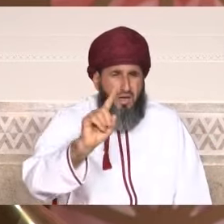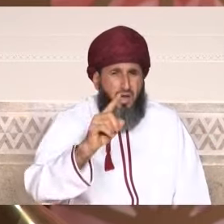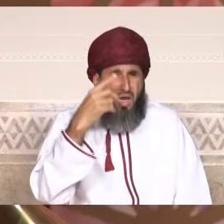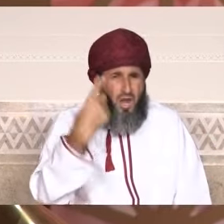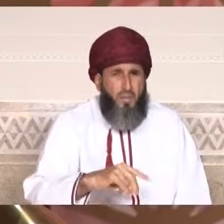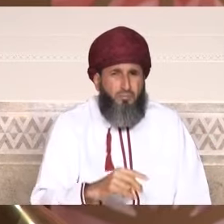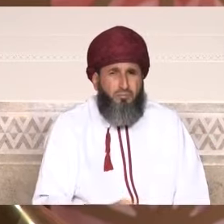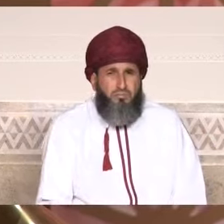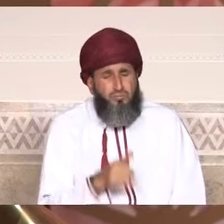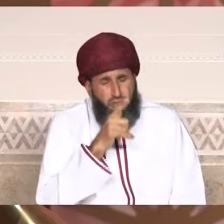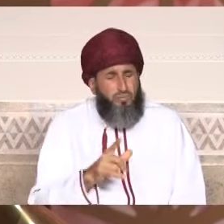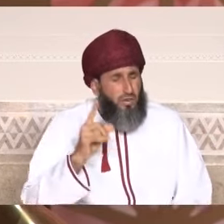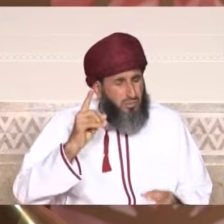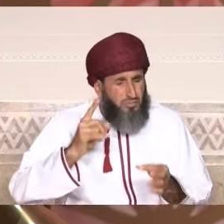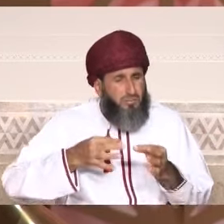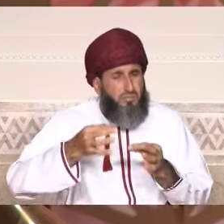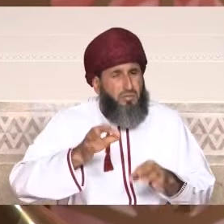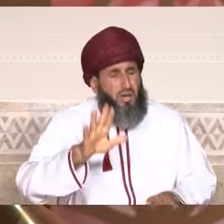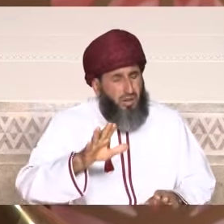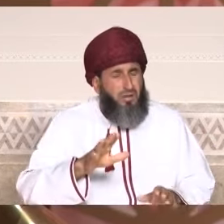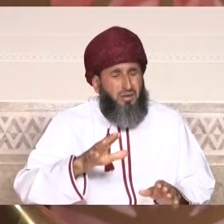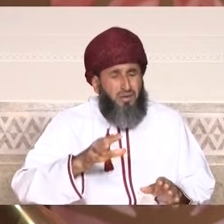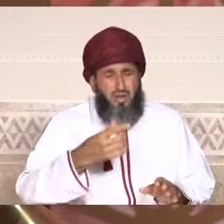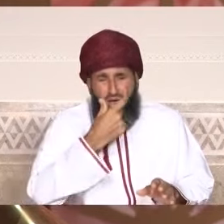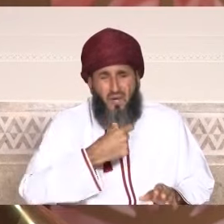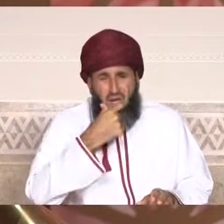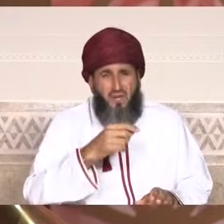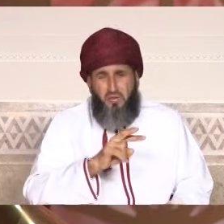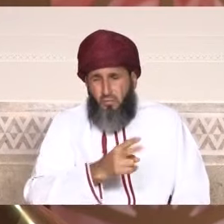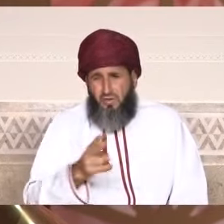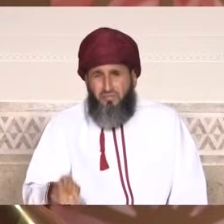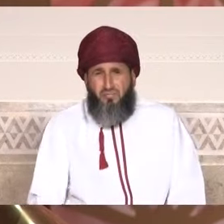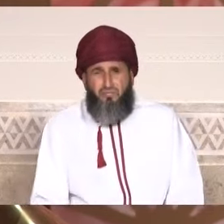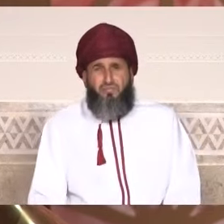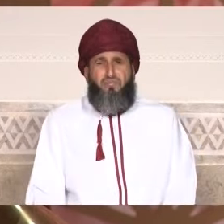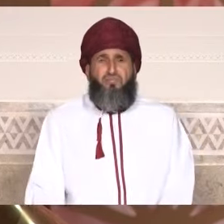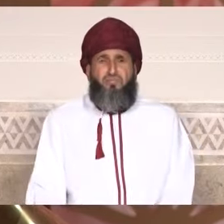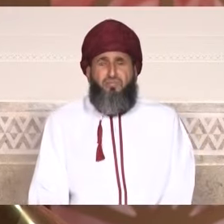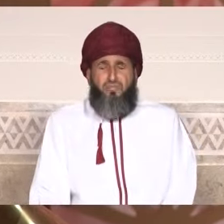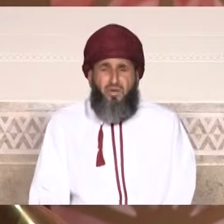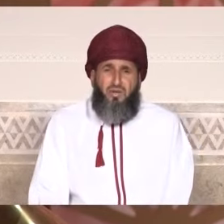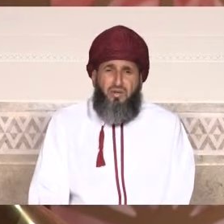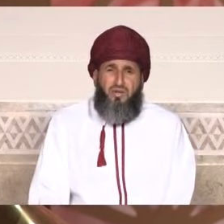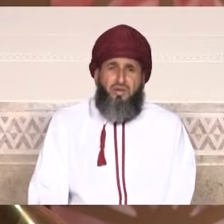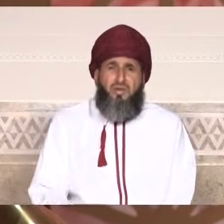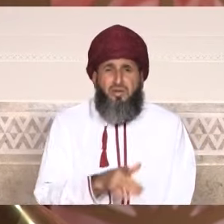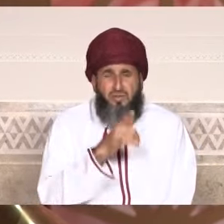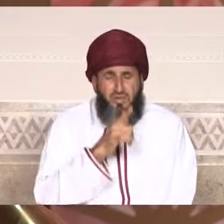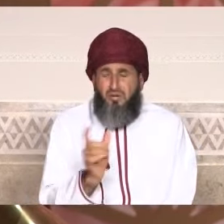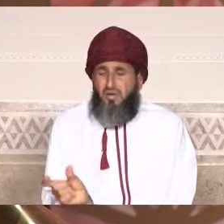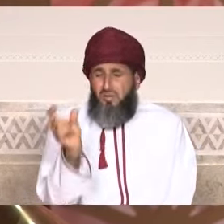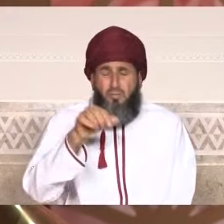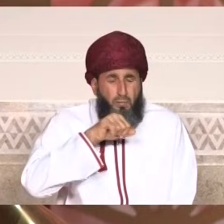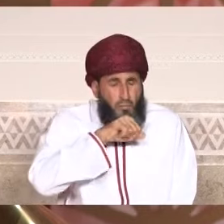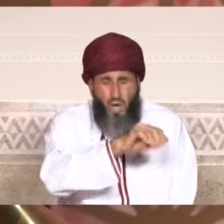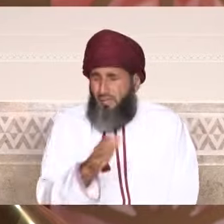الرواية هذا الحديث بروايات عديدة وفي سياقات مختلفة. من هذه السياقات أنه عليه الصلاة والسلام